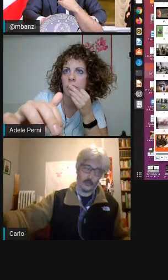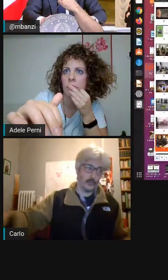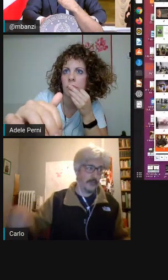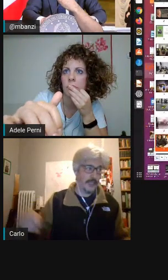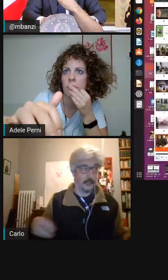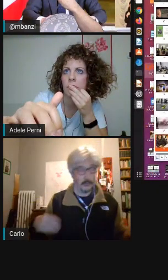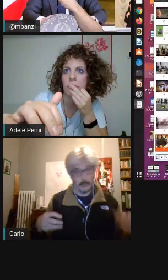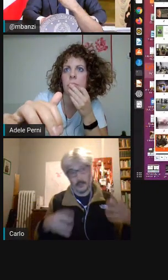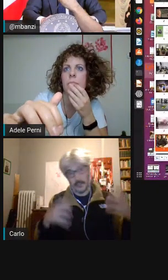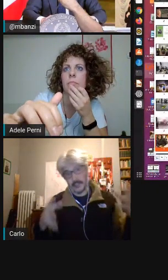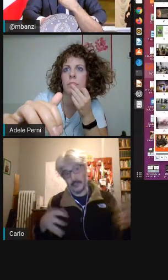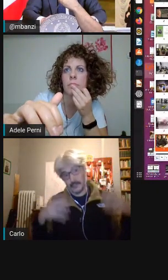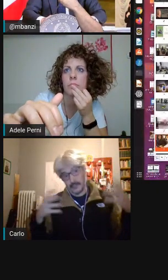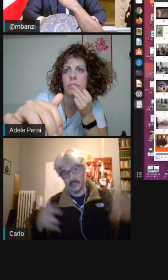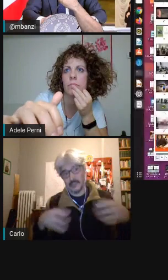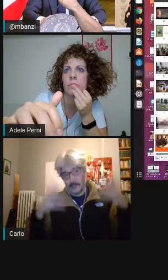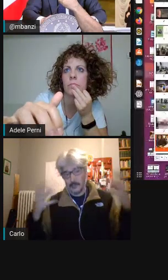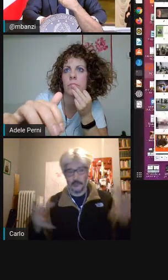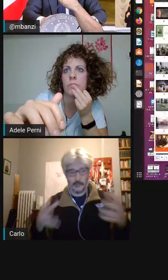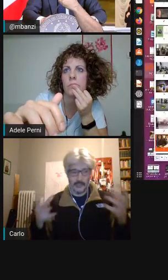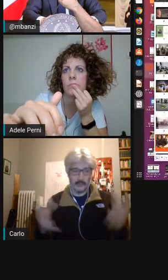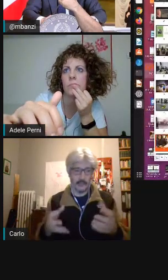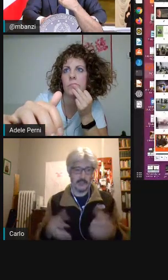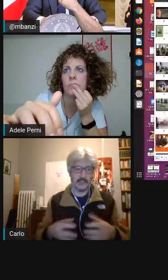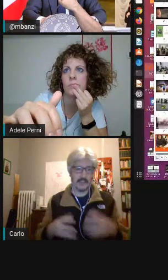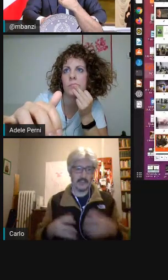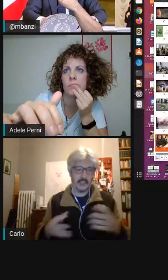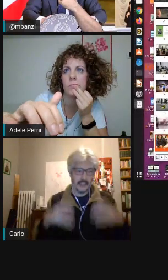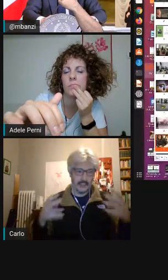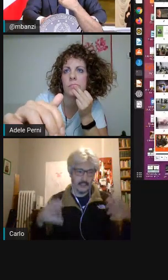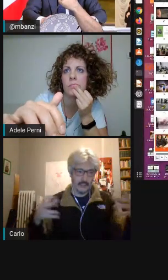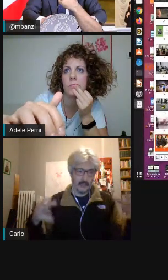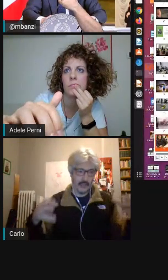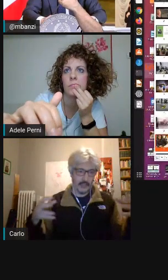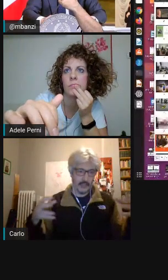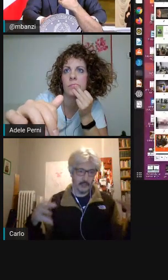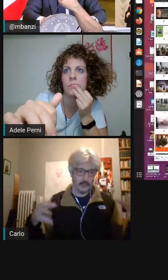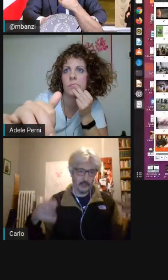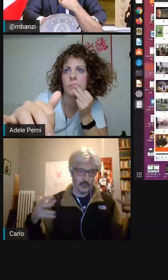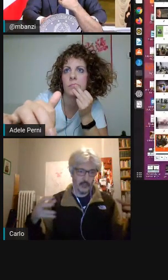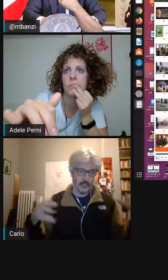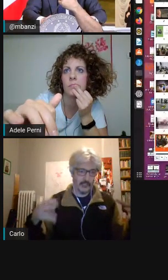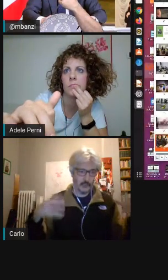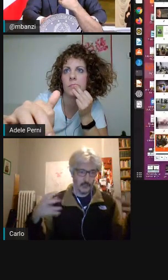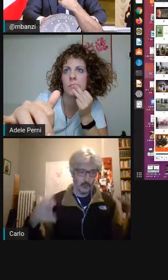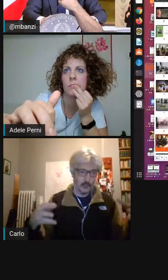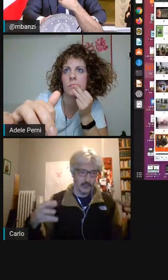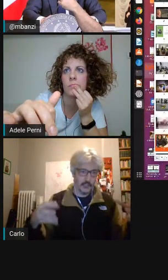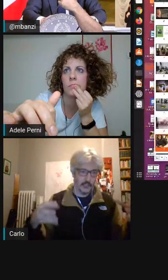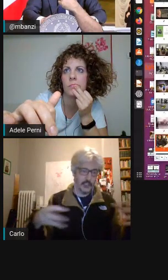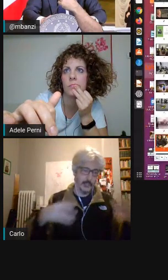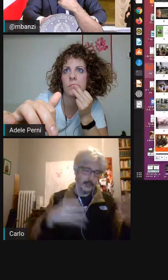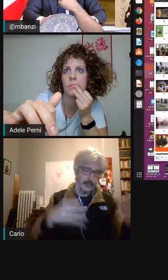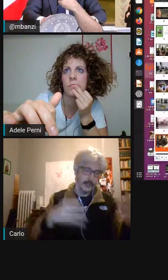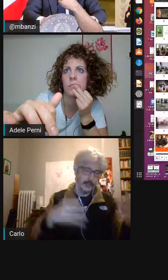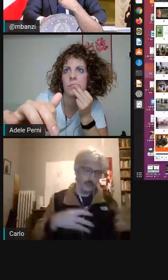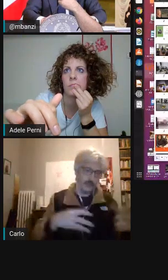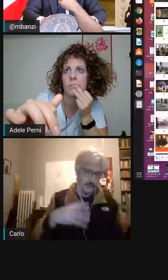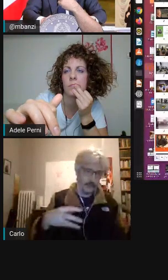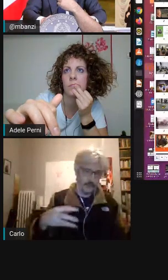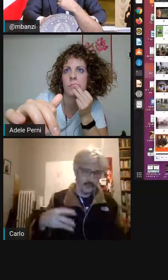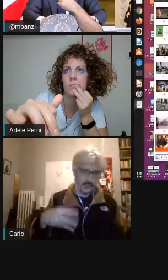controllo numerico e quindi la possibilità ma non devo spiegarlo in questa sede di lavorare su oggetti che sono unici ma allo stesso tempo possono essere